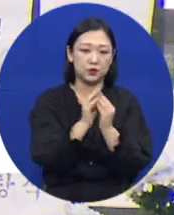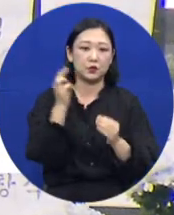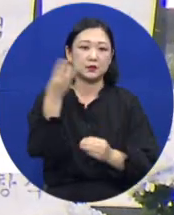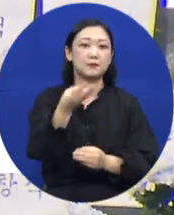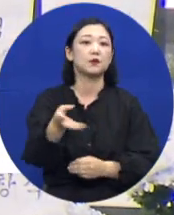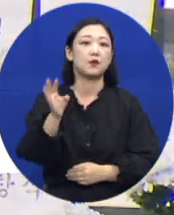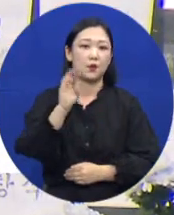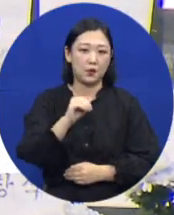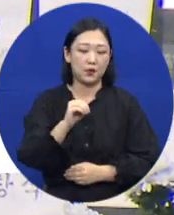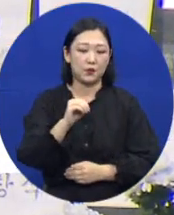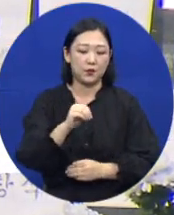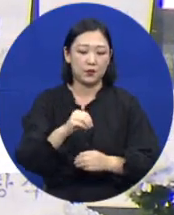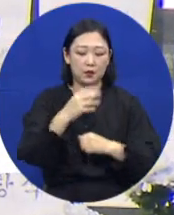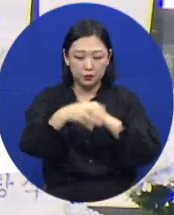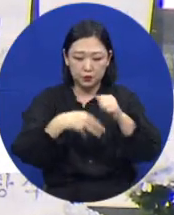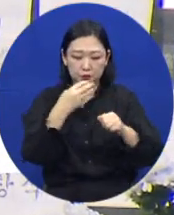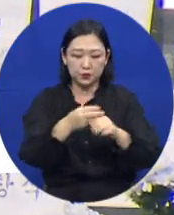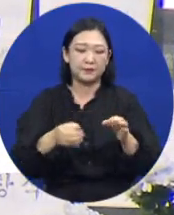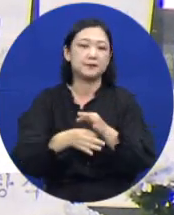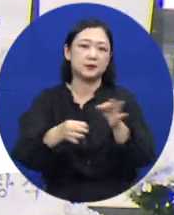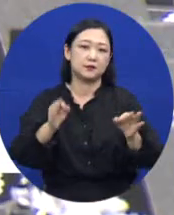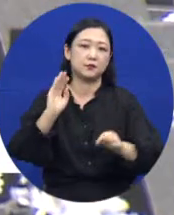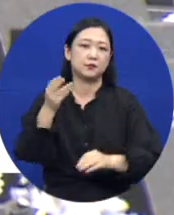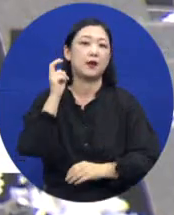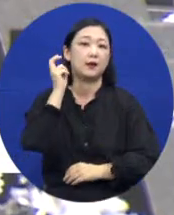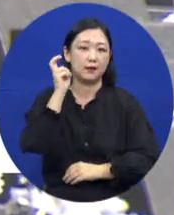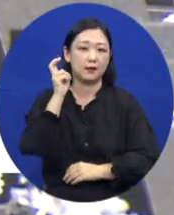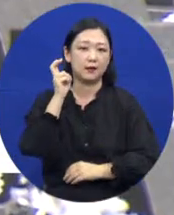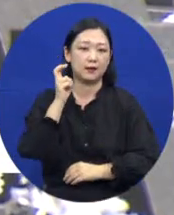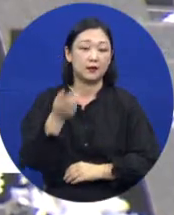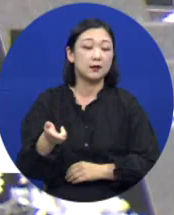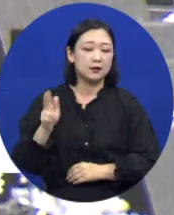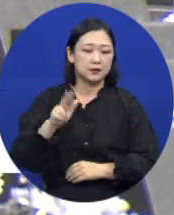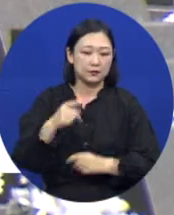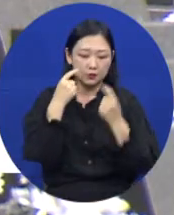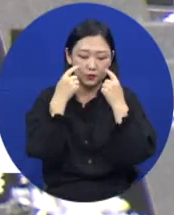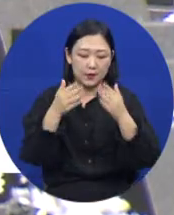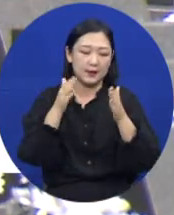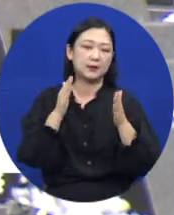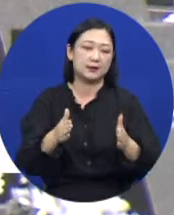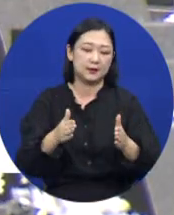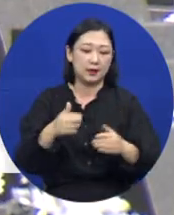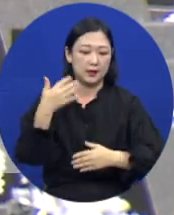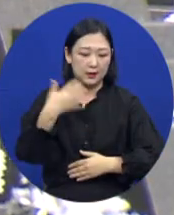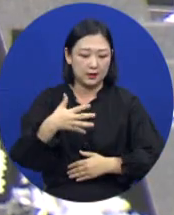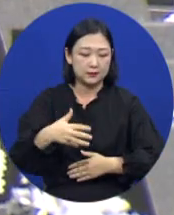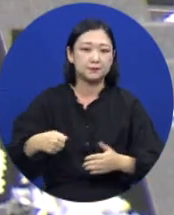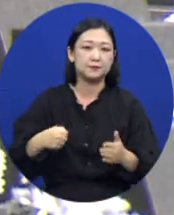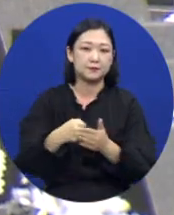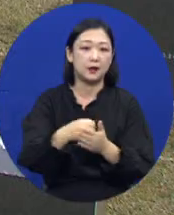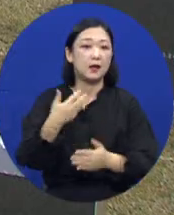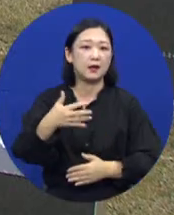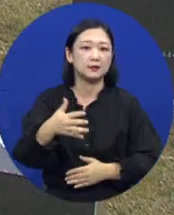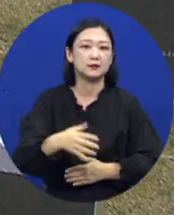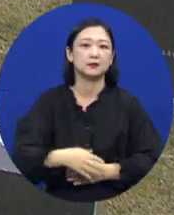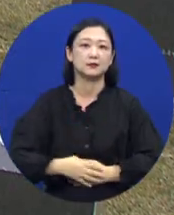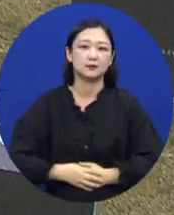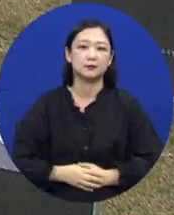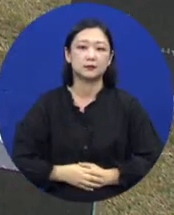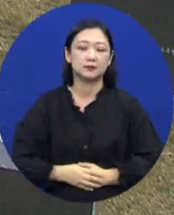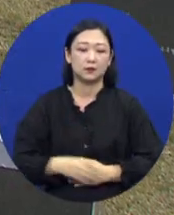만큼 여러 해에 걸쳐 지급될 것으로 예상되지만 정확한 기간은 아직까지 확정되지 않았습니다